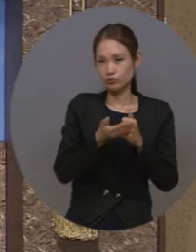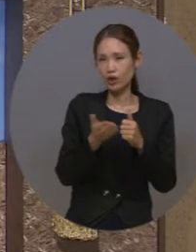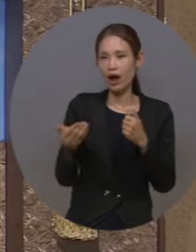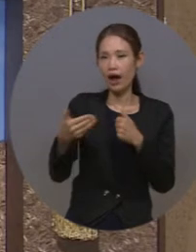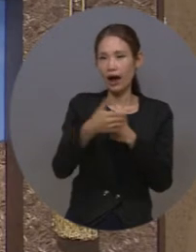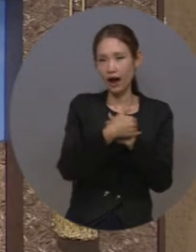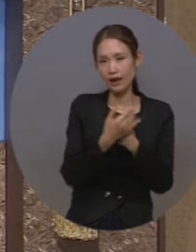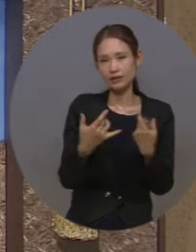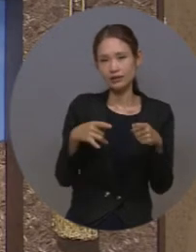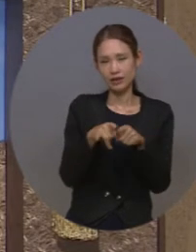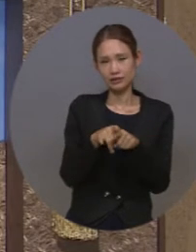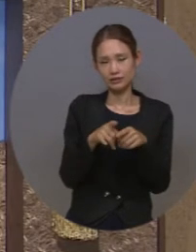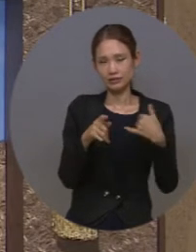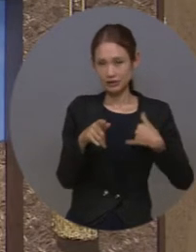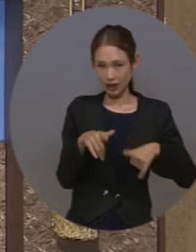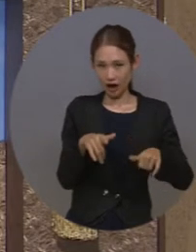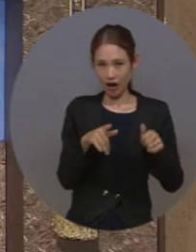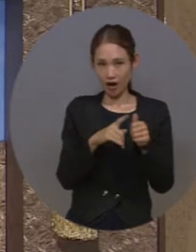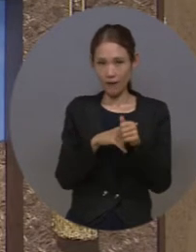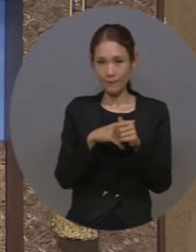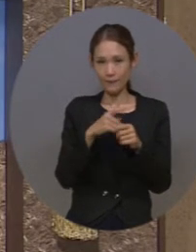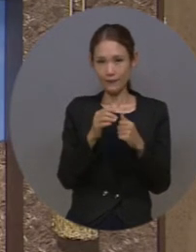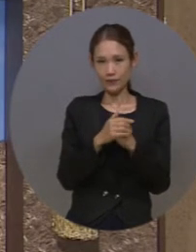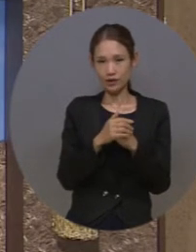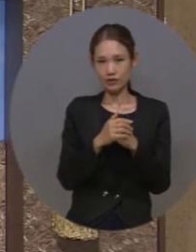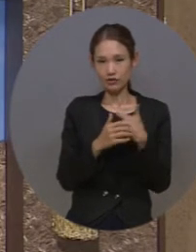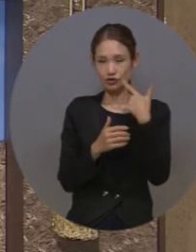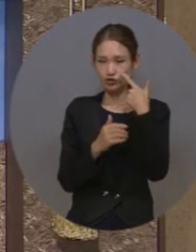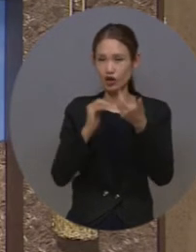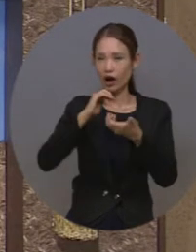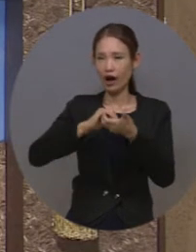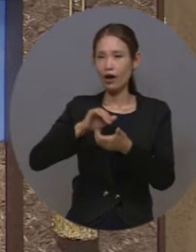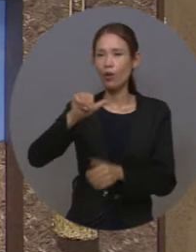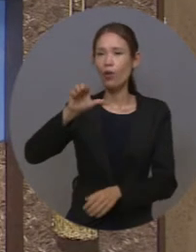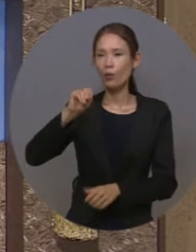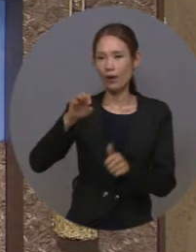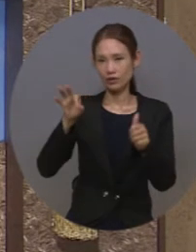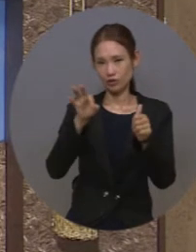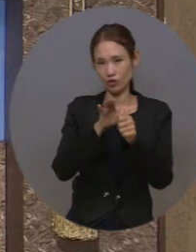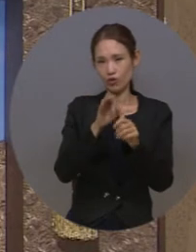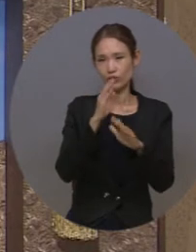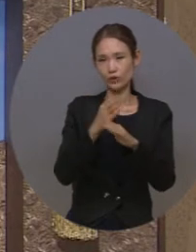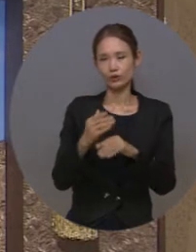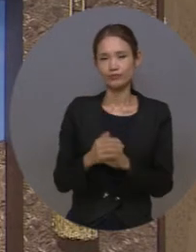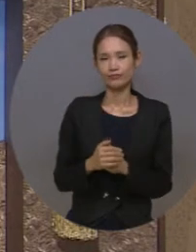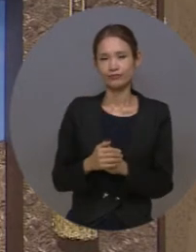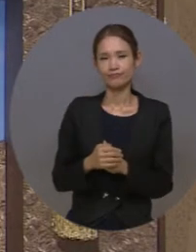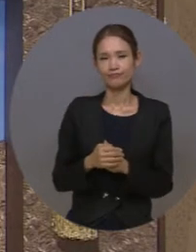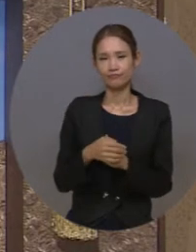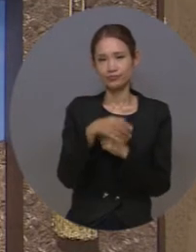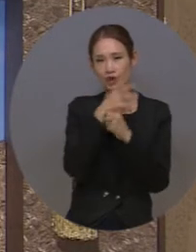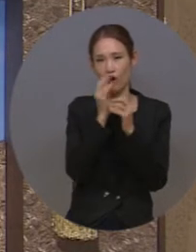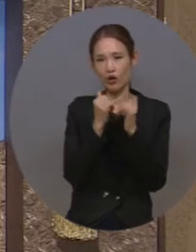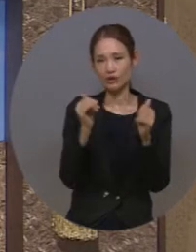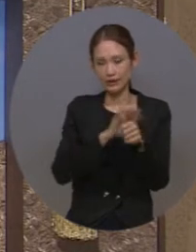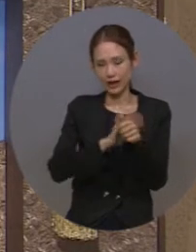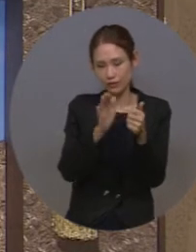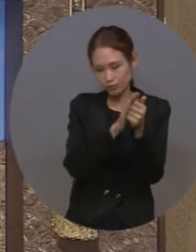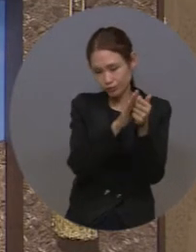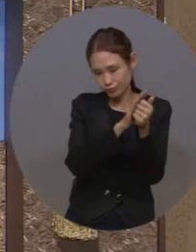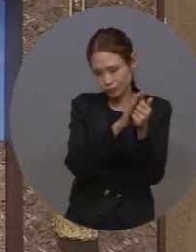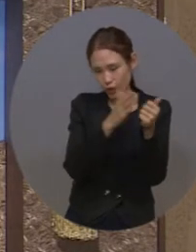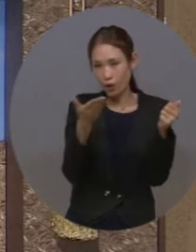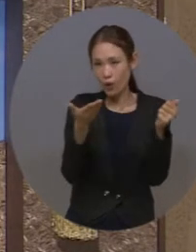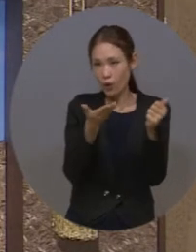자녀들한테 그 반기 5만 원씩 지원을 하고 있습니다. 네. 그래서 이제 어르신들을 잘 모시라는 차원에서 그런